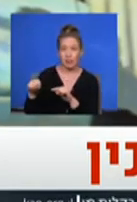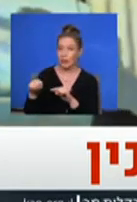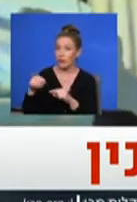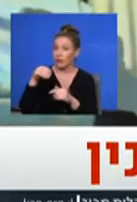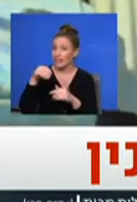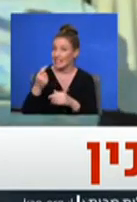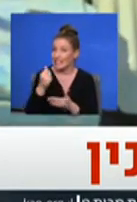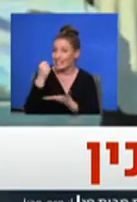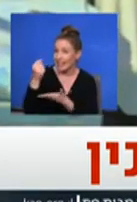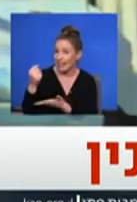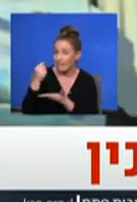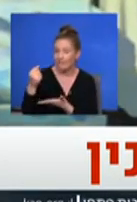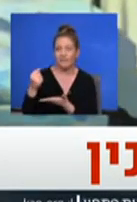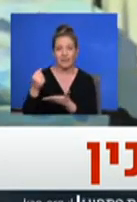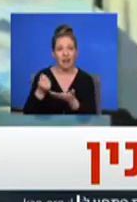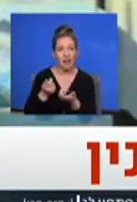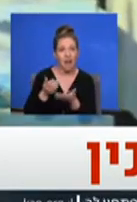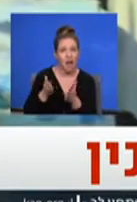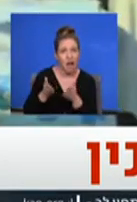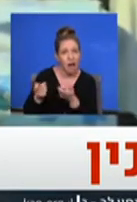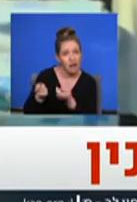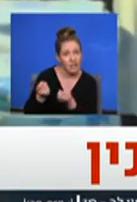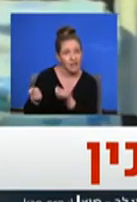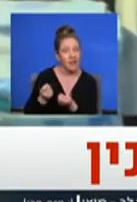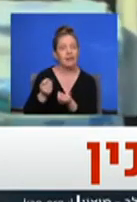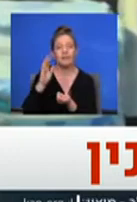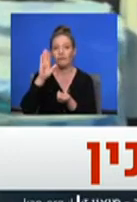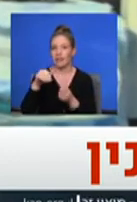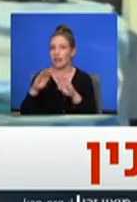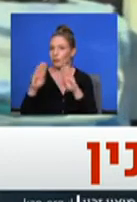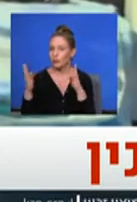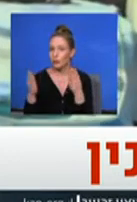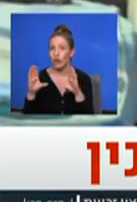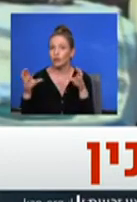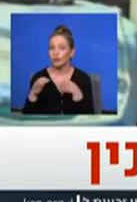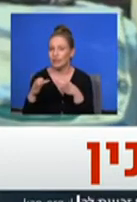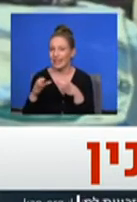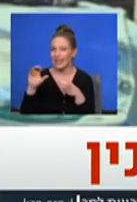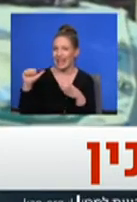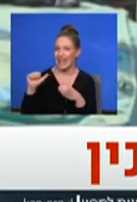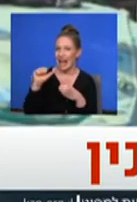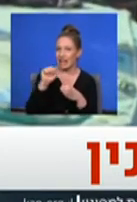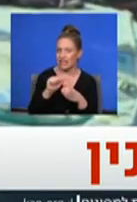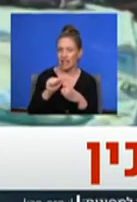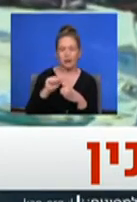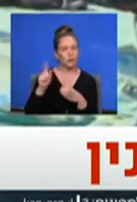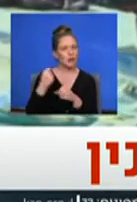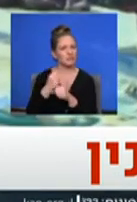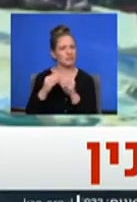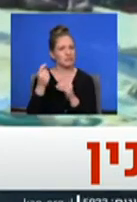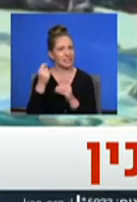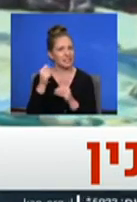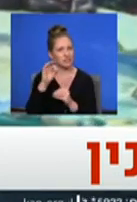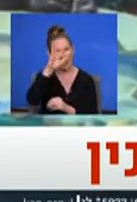החמאס לג'יהאד, גם גדודי חלל אל-אקצה וחבר'ה מהפתח, כולם שם עובדים ביחד עם כסף איראני והכוונה איראנית.